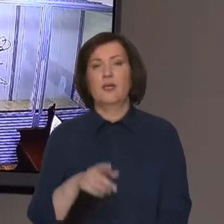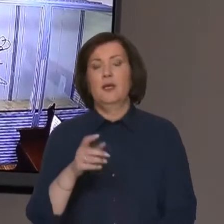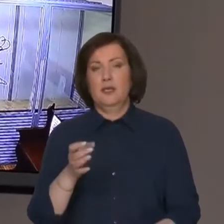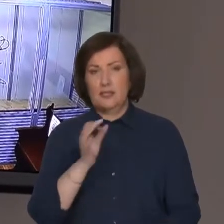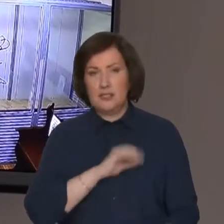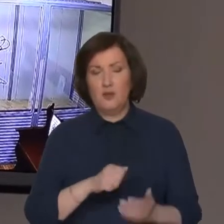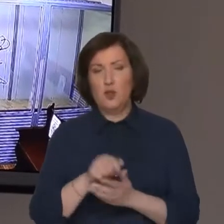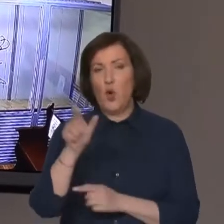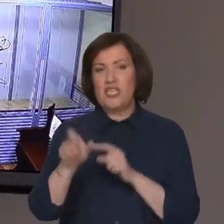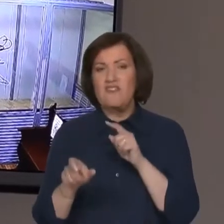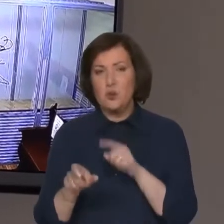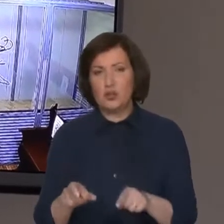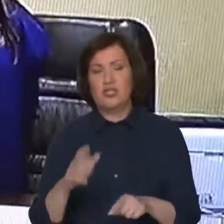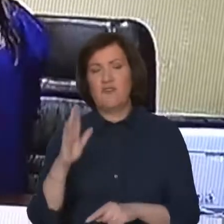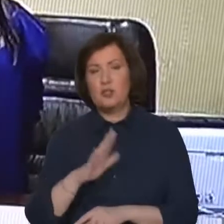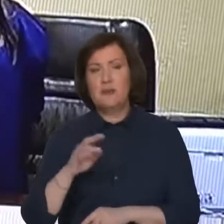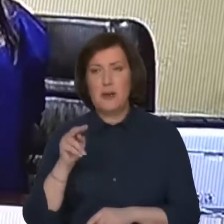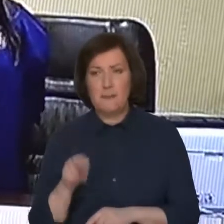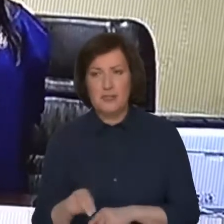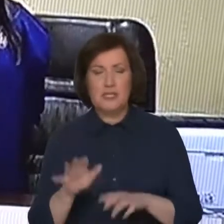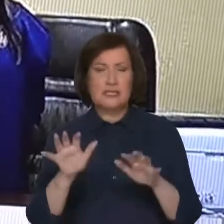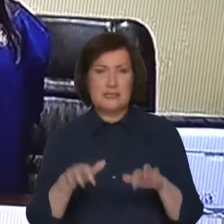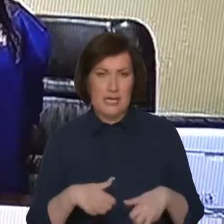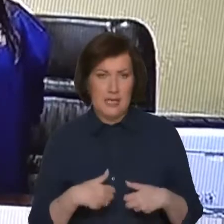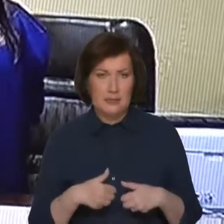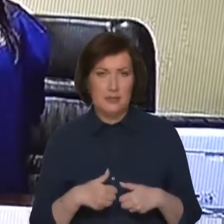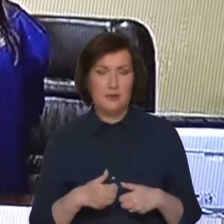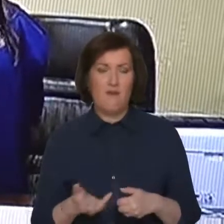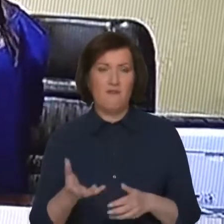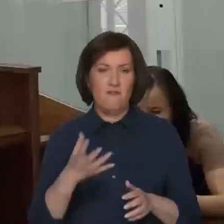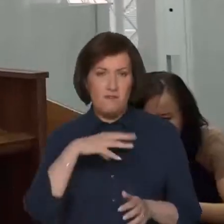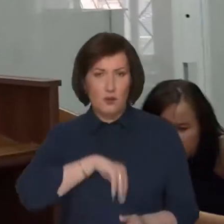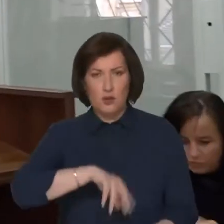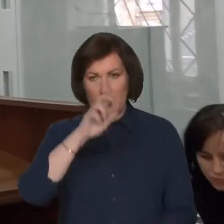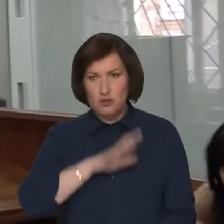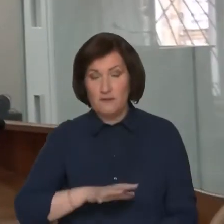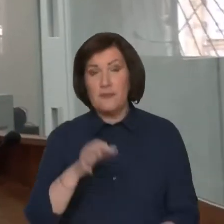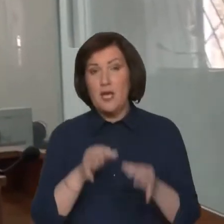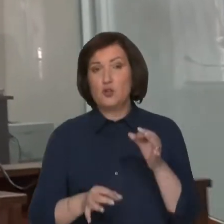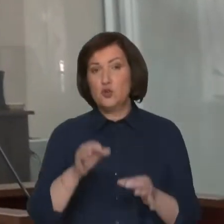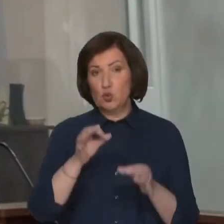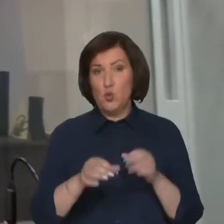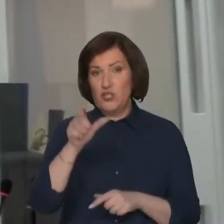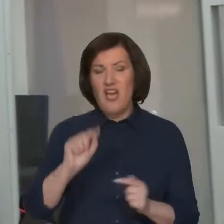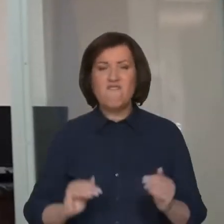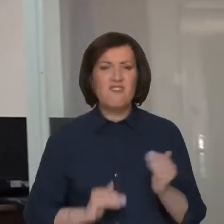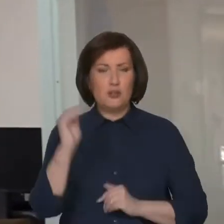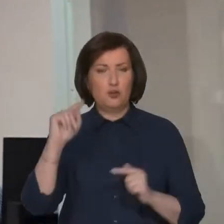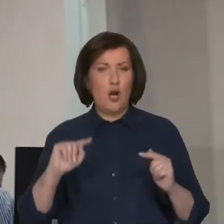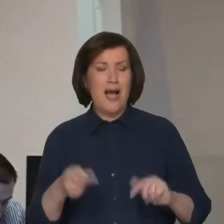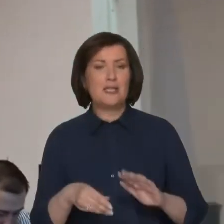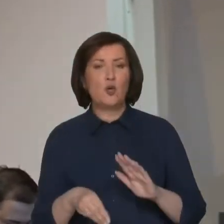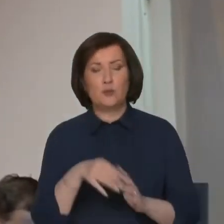Застосувати до Євтушенкова Володимира Петровича стягнути дохід держави активами. Суддя Вищого антикорупційного суду